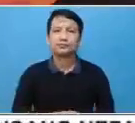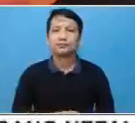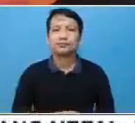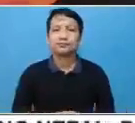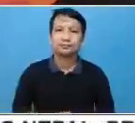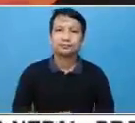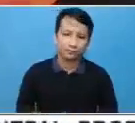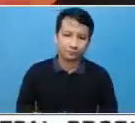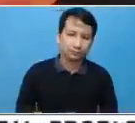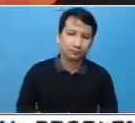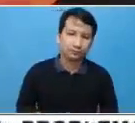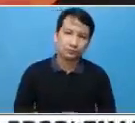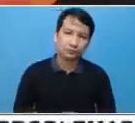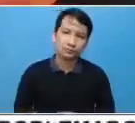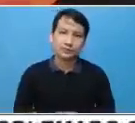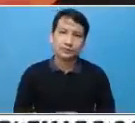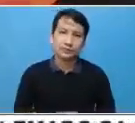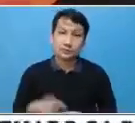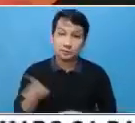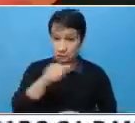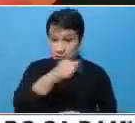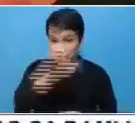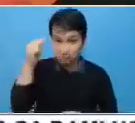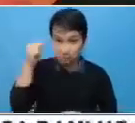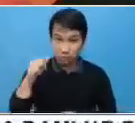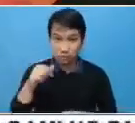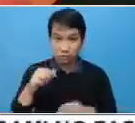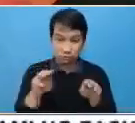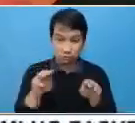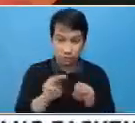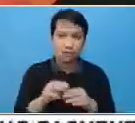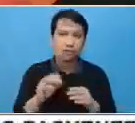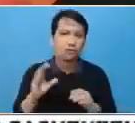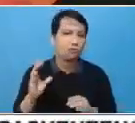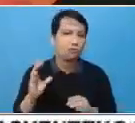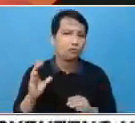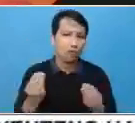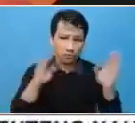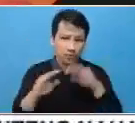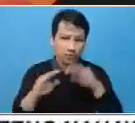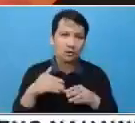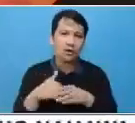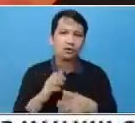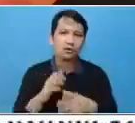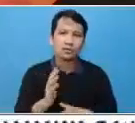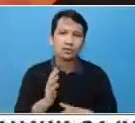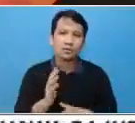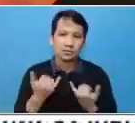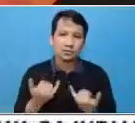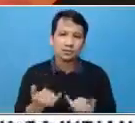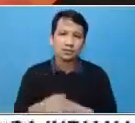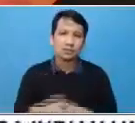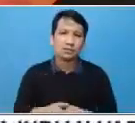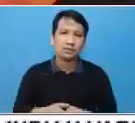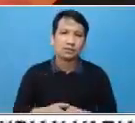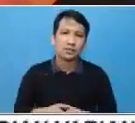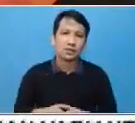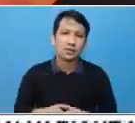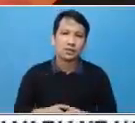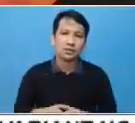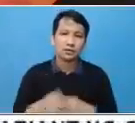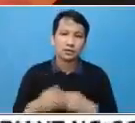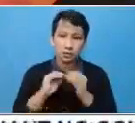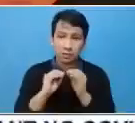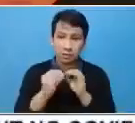Panood natin last week ang kwento ni Yorme Esco Moreno na kung saan dinanas niya ang hirap ng buhay mula sa pangangalakal hanggang sa maging